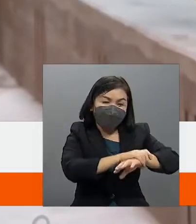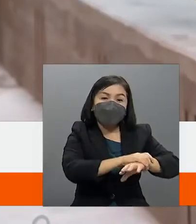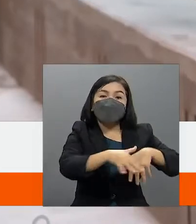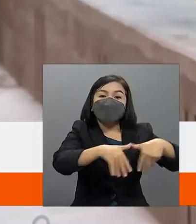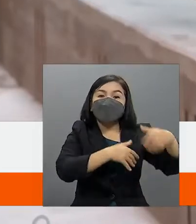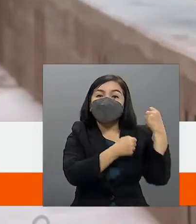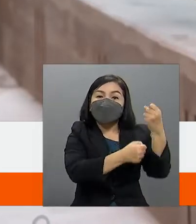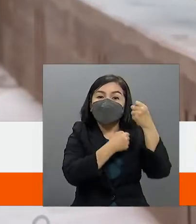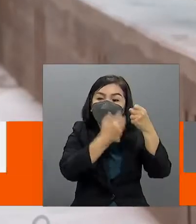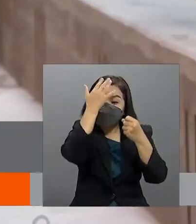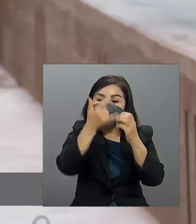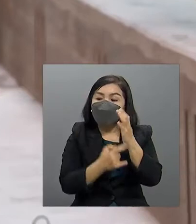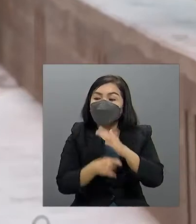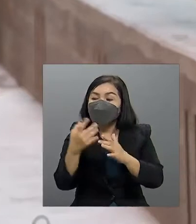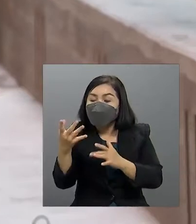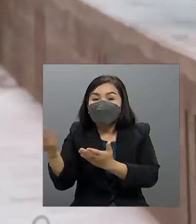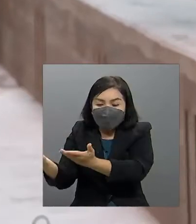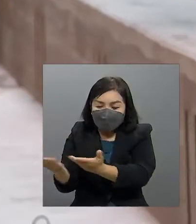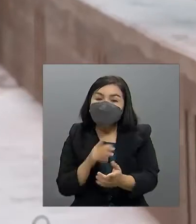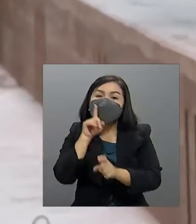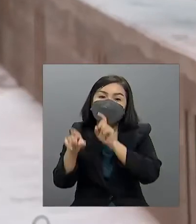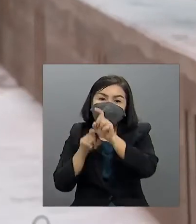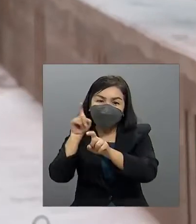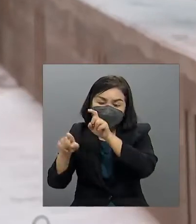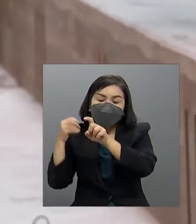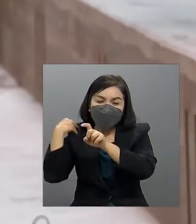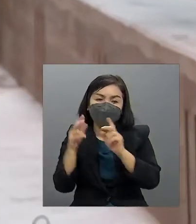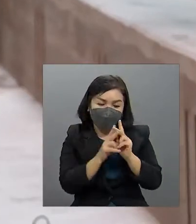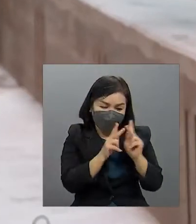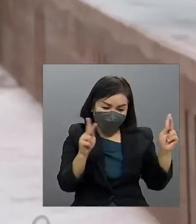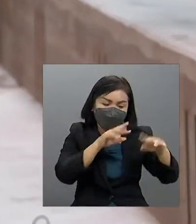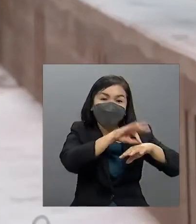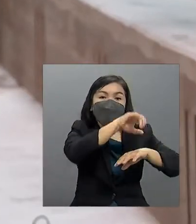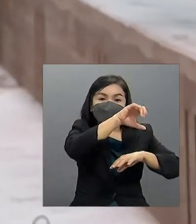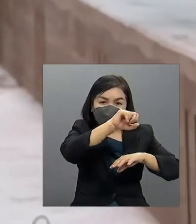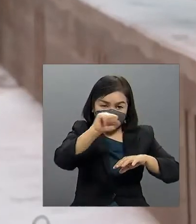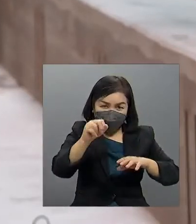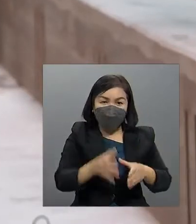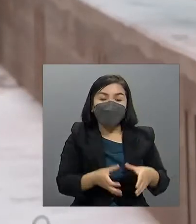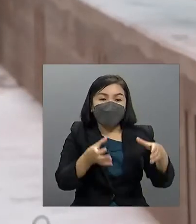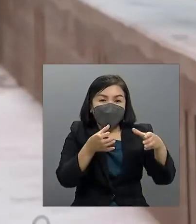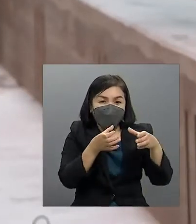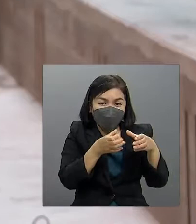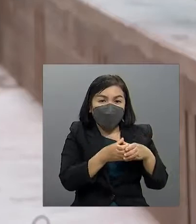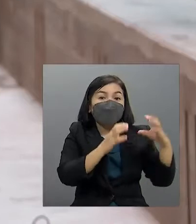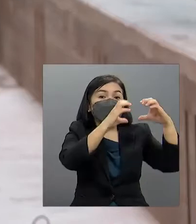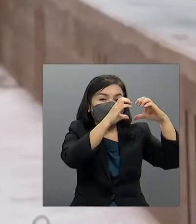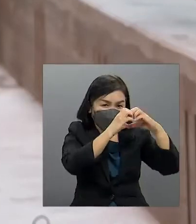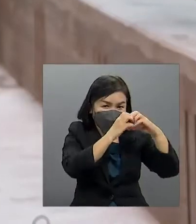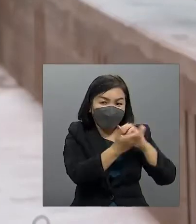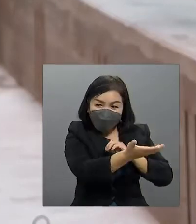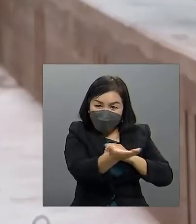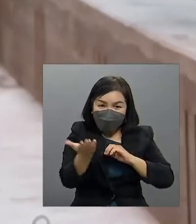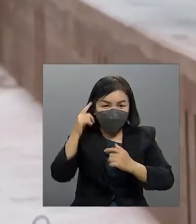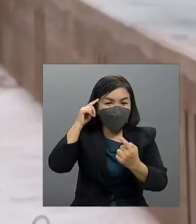จงข้อเท็จจริงต่อกรรมาธิการค่ะและในฐานะส.ส.พรรคภูมิใจไทยนะคะก็ยังเรียกร้องให้ทุกพรรคการเมืองค่ะแสดงจุดยืนต่อกร